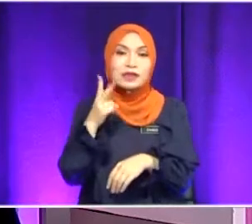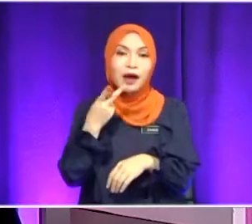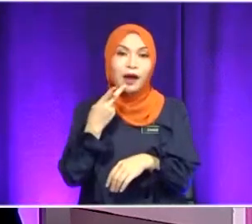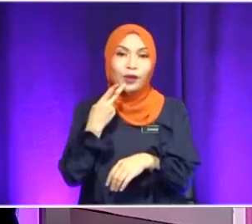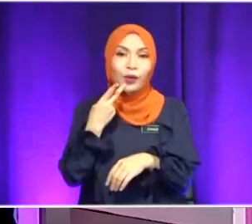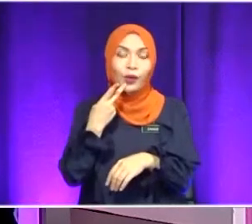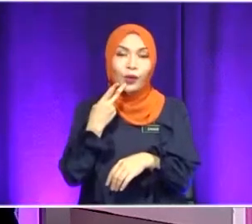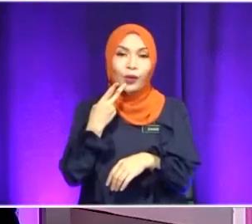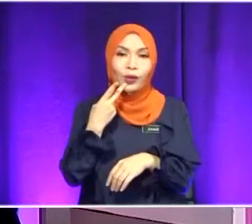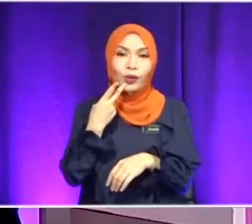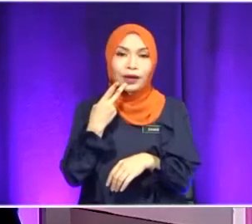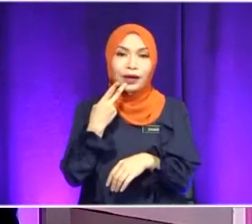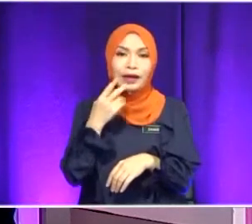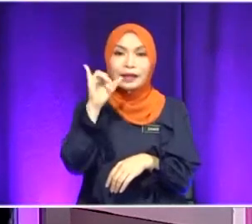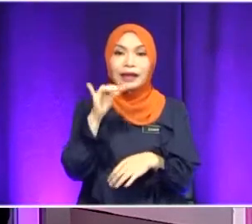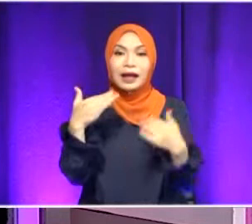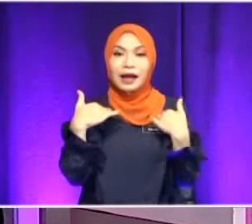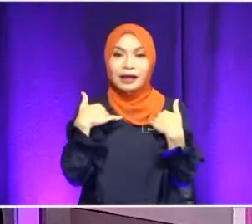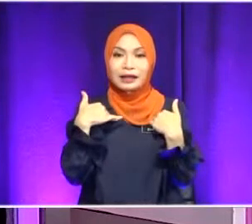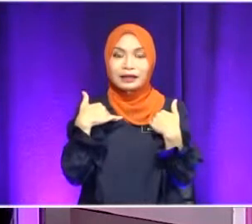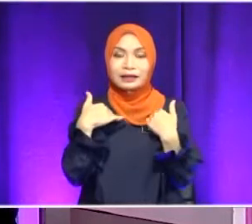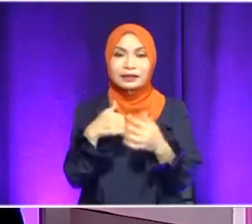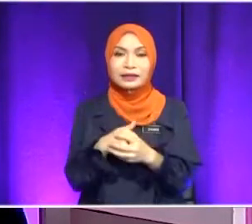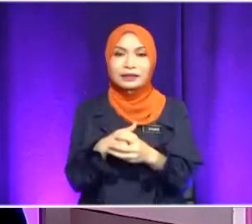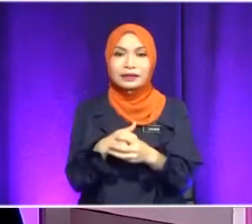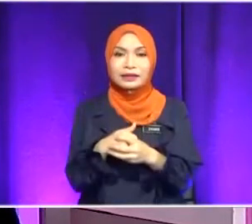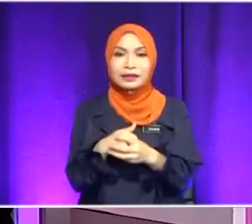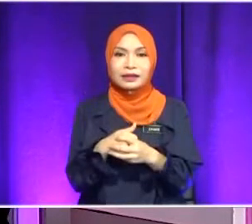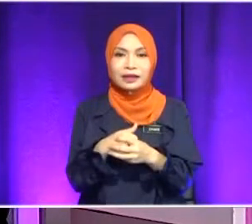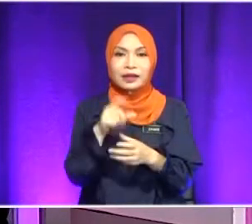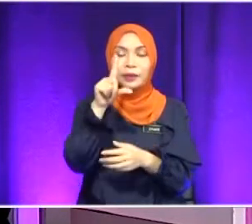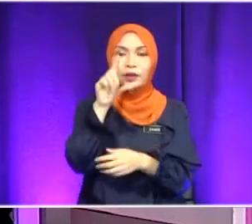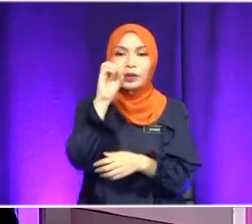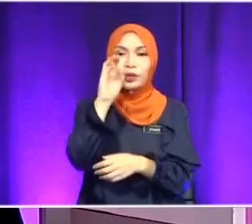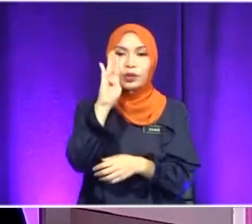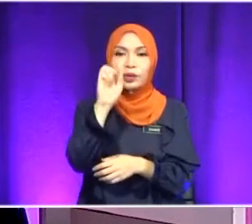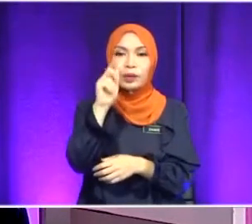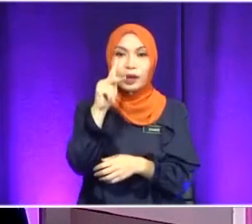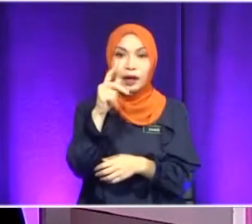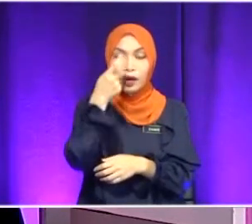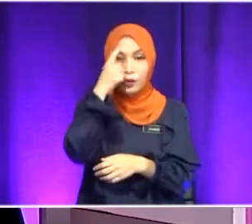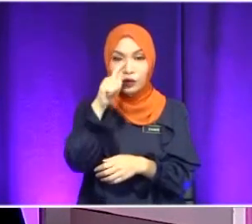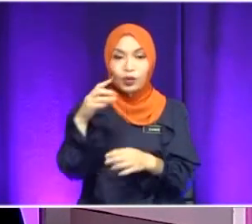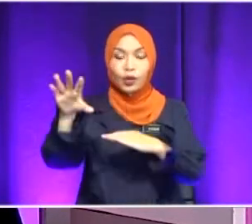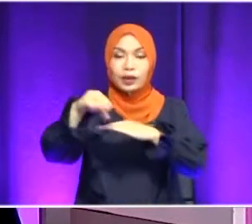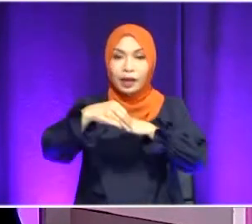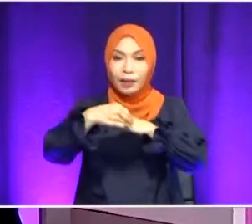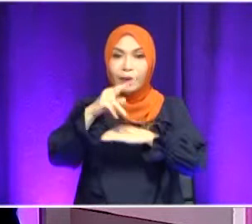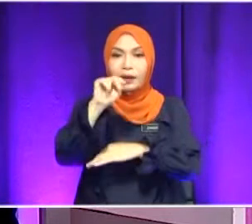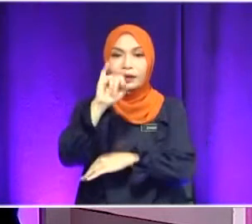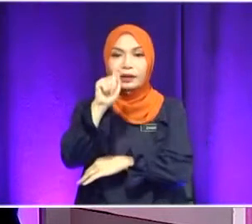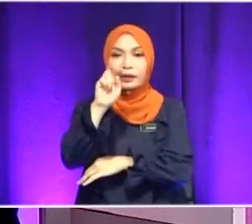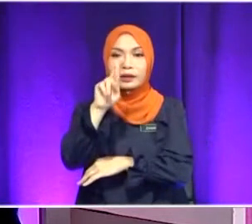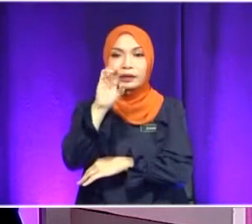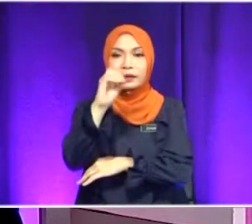tidak memberikan itu natalnya banyak oke di kita tanam pokok rubah Global merah jadi murid sekalian kita kenapa sih dalam